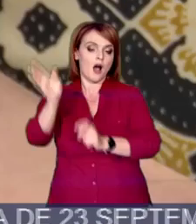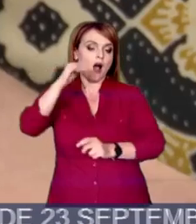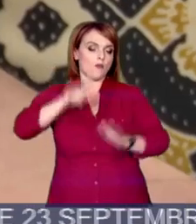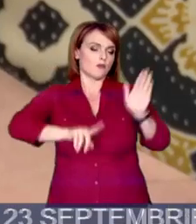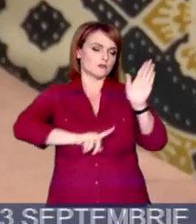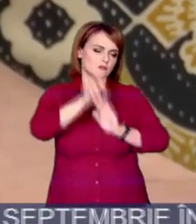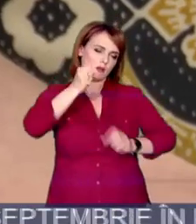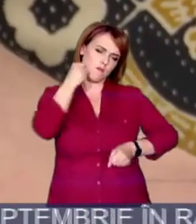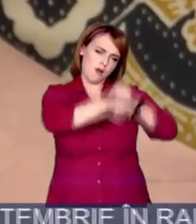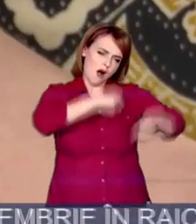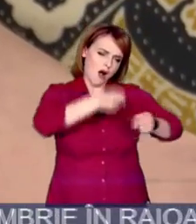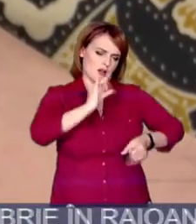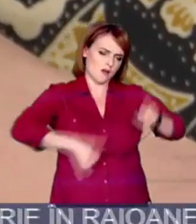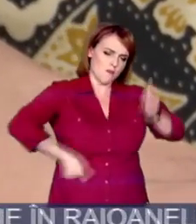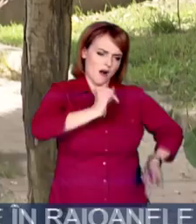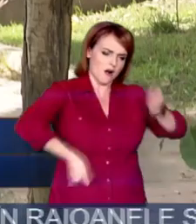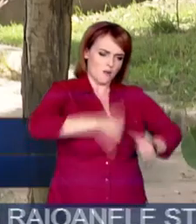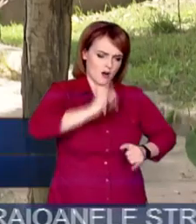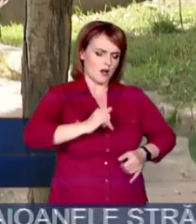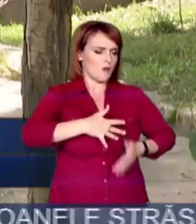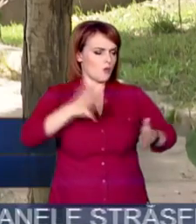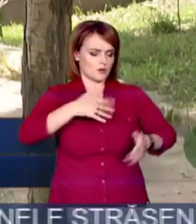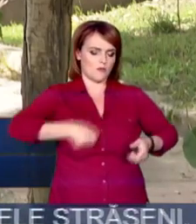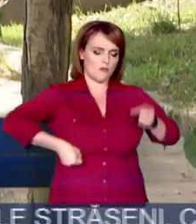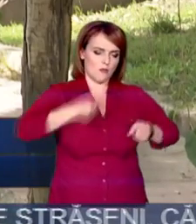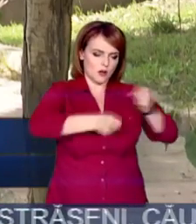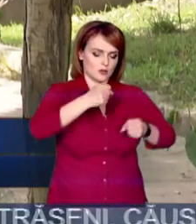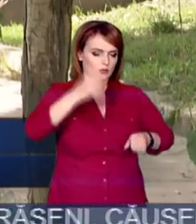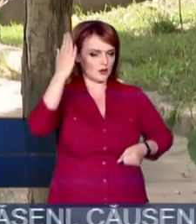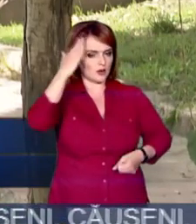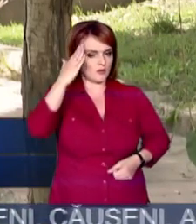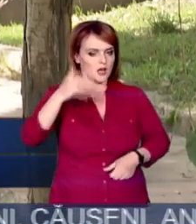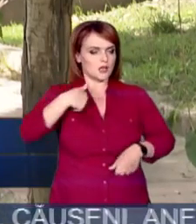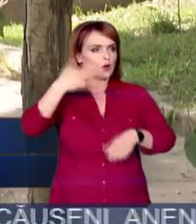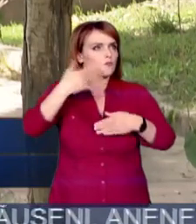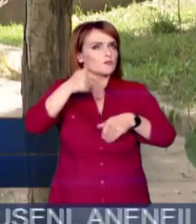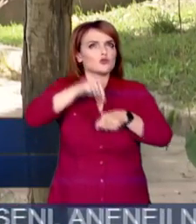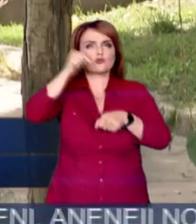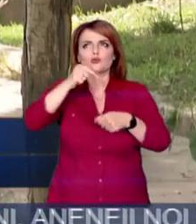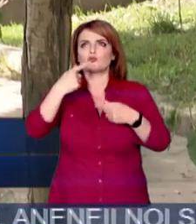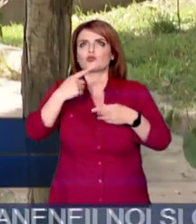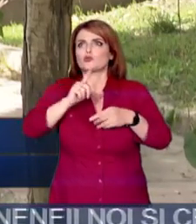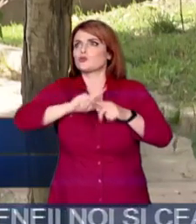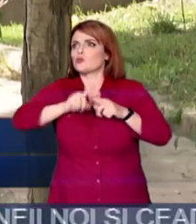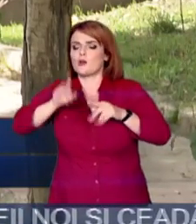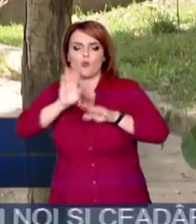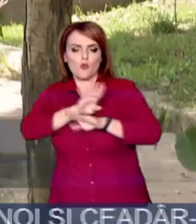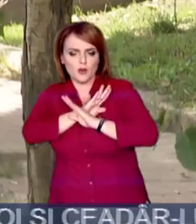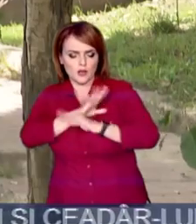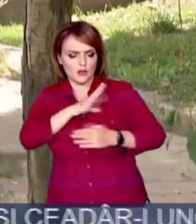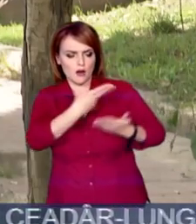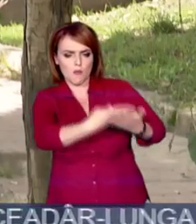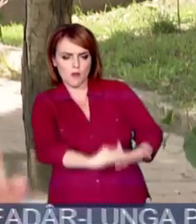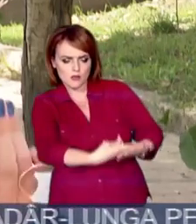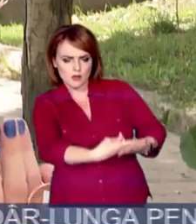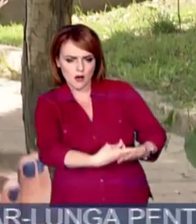cu picioarele și pumnii în regiunea capului. Simțeam cum pleacă viața din mine deja. Eu mă aflam la pădea când